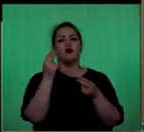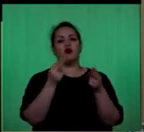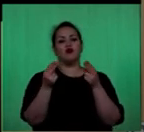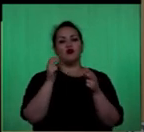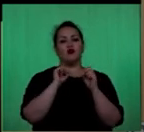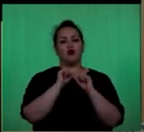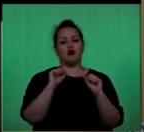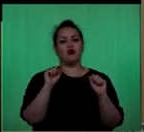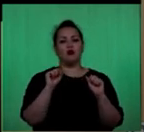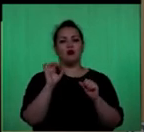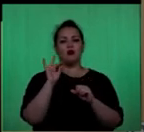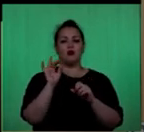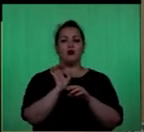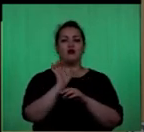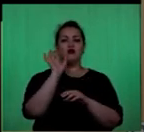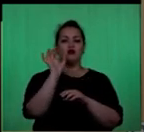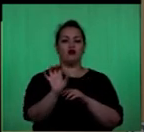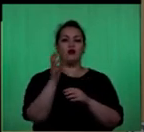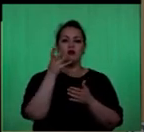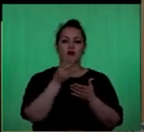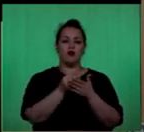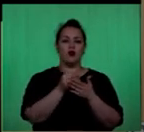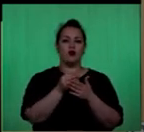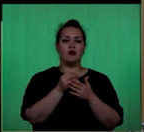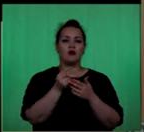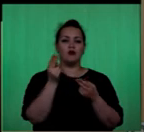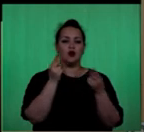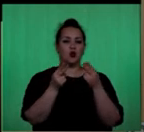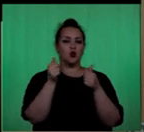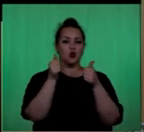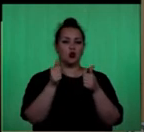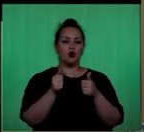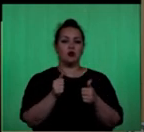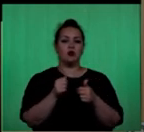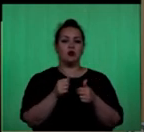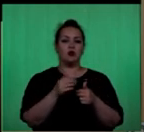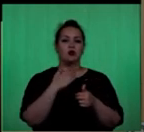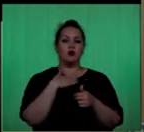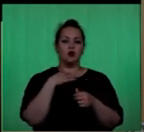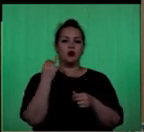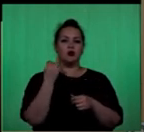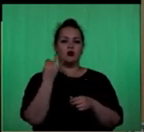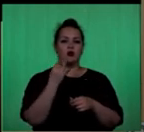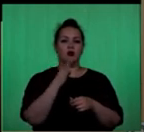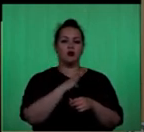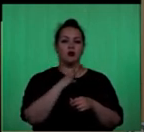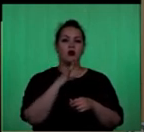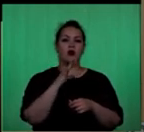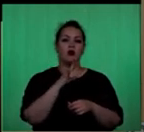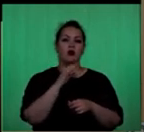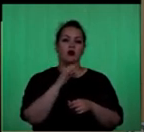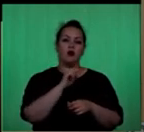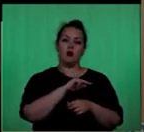героя и пришлите нам свои рисунки мне интересно было работать на уроке